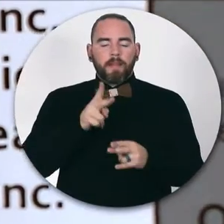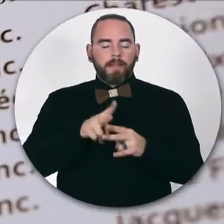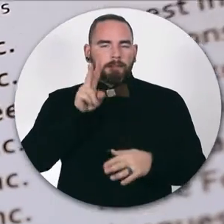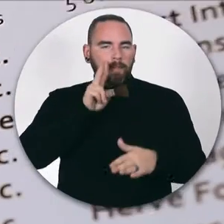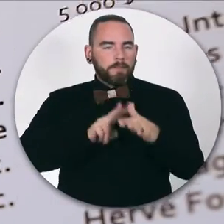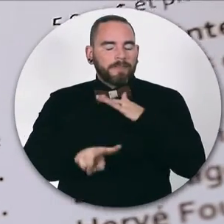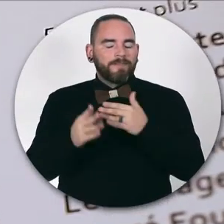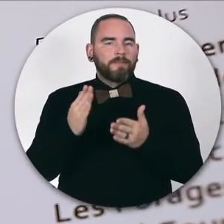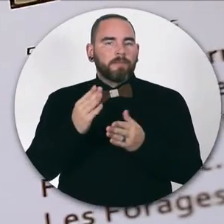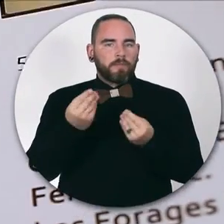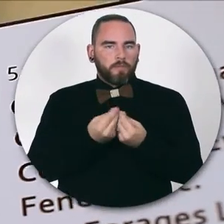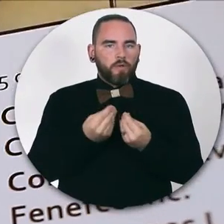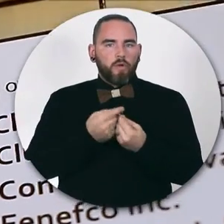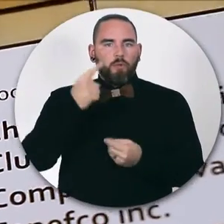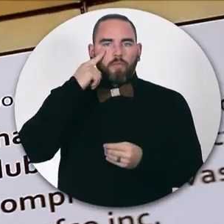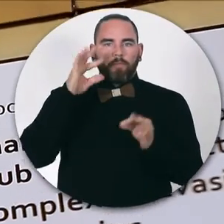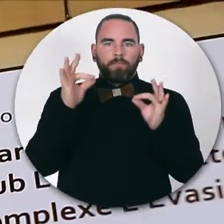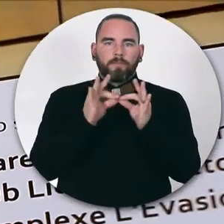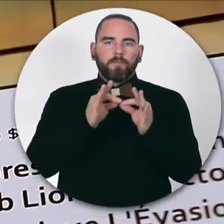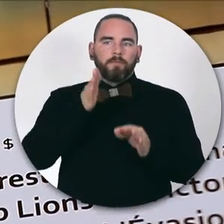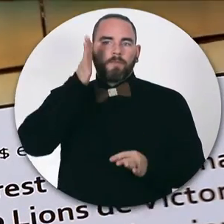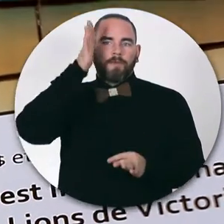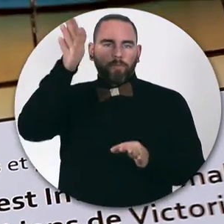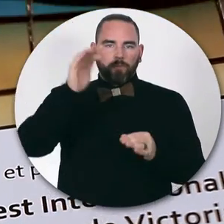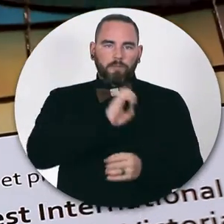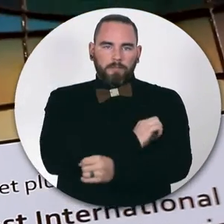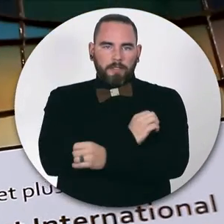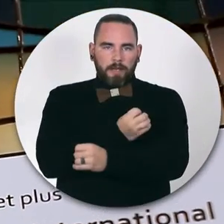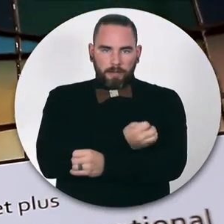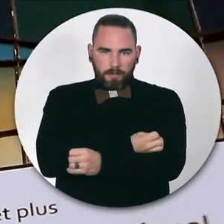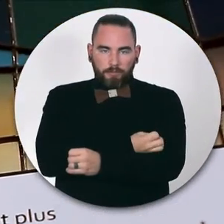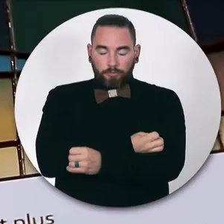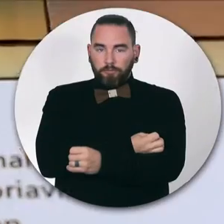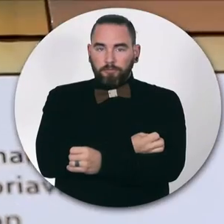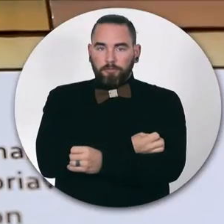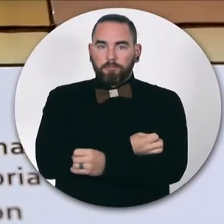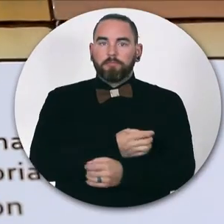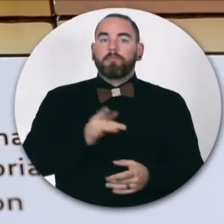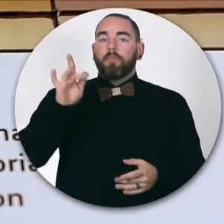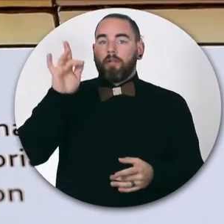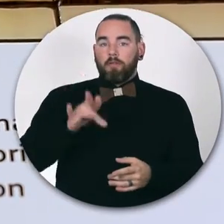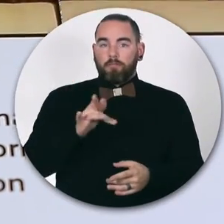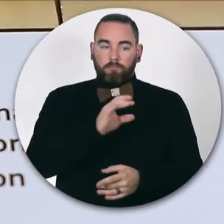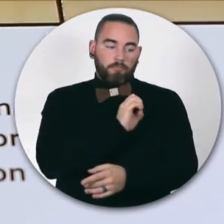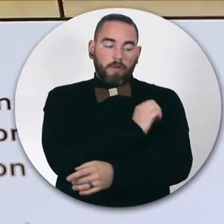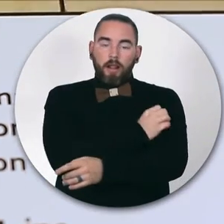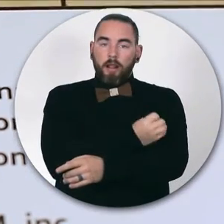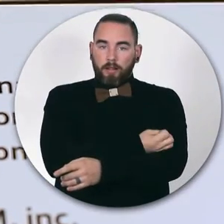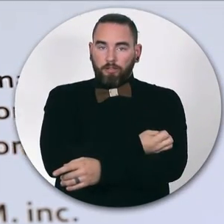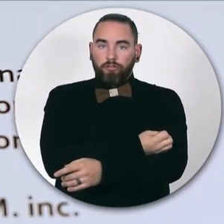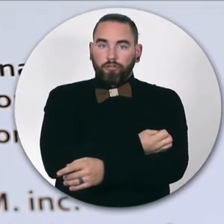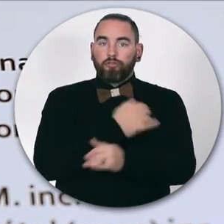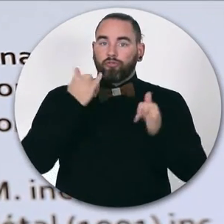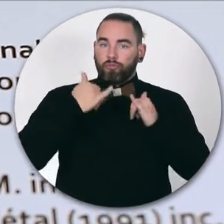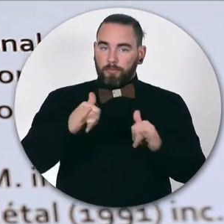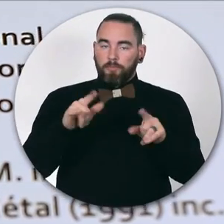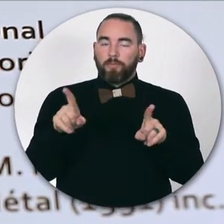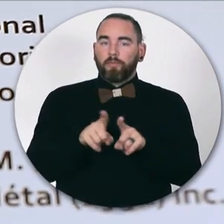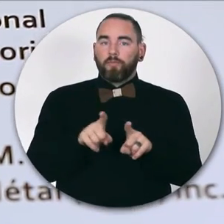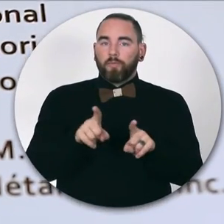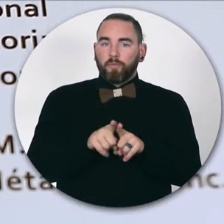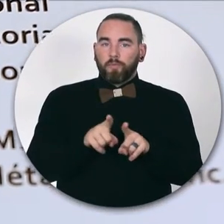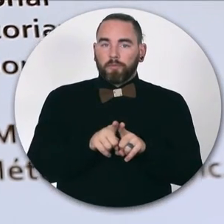été prévu pour réduire les coûts de fonctionnement du bâtiment, notamment par l'utilisation de sources d'énergie durable, mais également